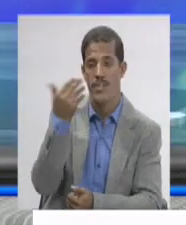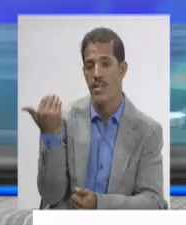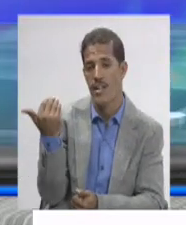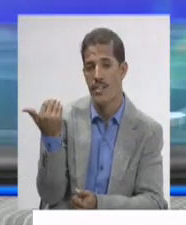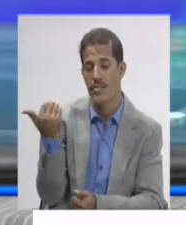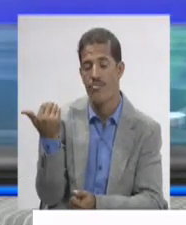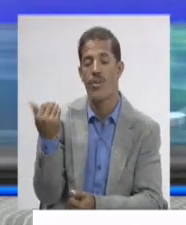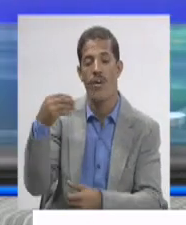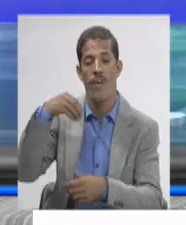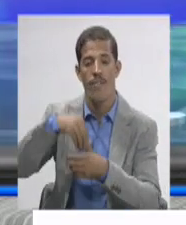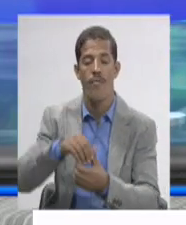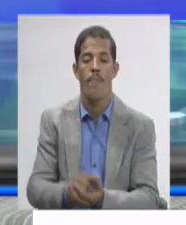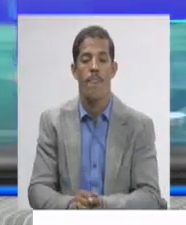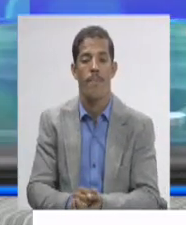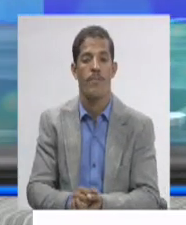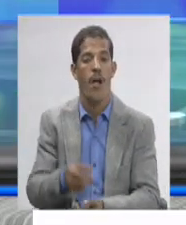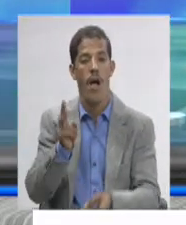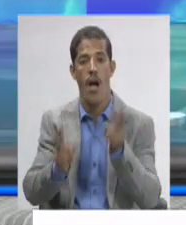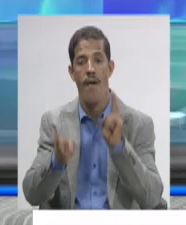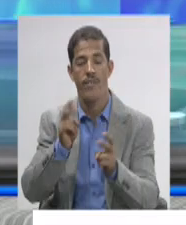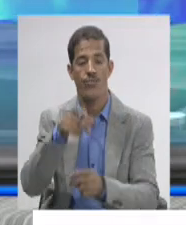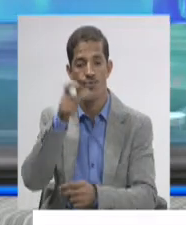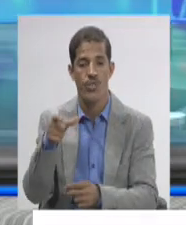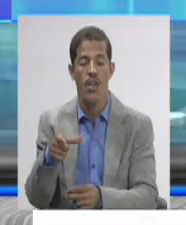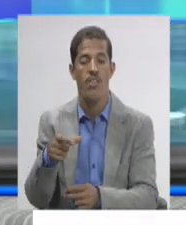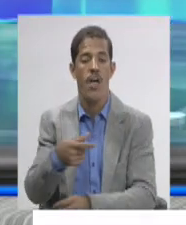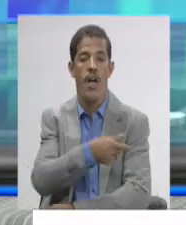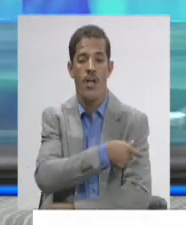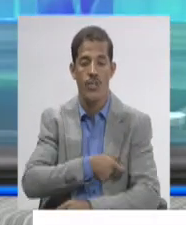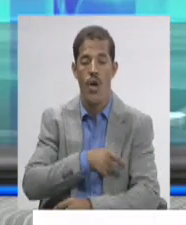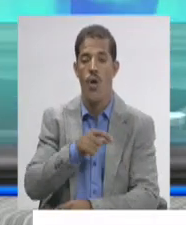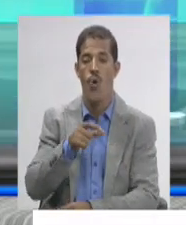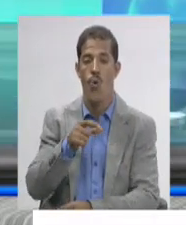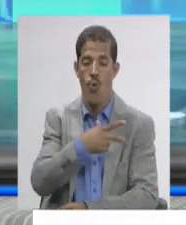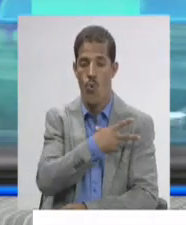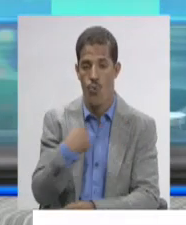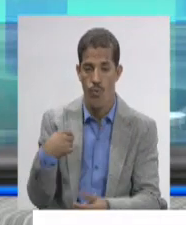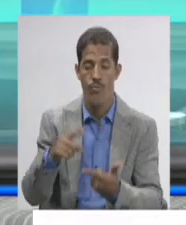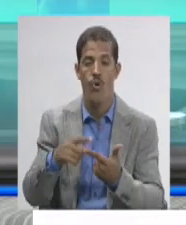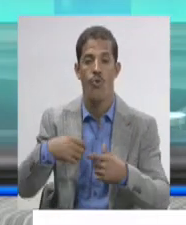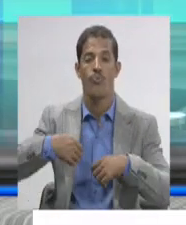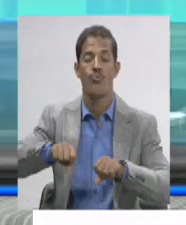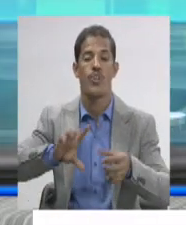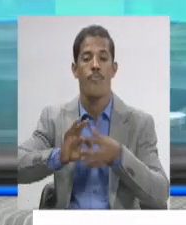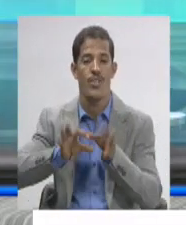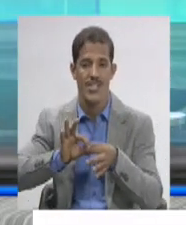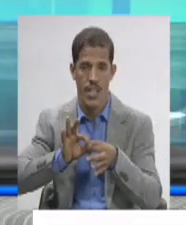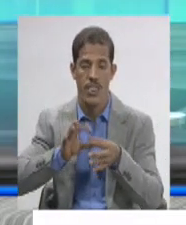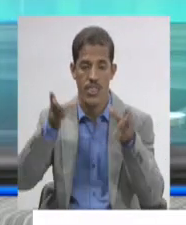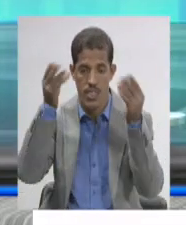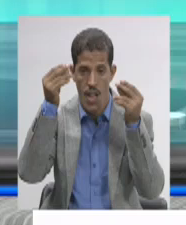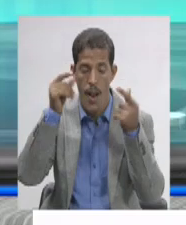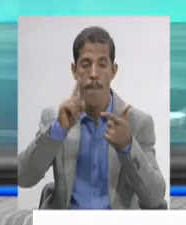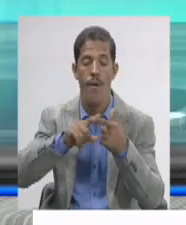شهر رمضان المبارك حضر الحفل عدد من اعضاء الحكومه ومدير مؤسسات الاعلام العمومي وبعض الشخصيات